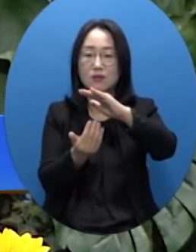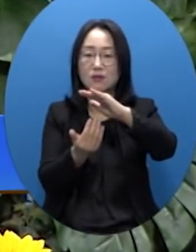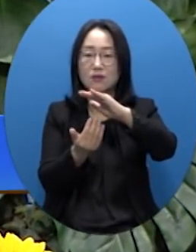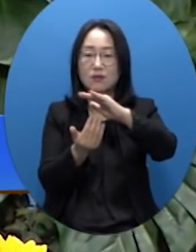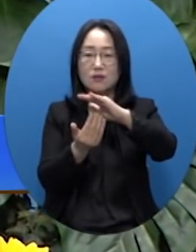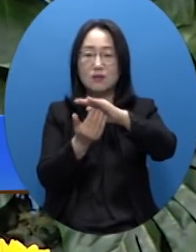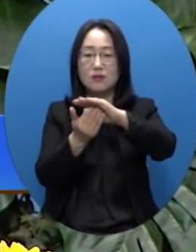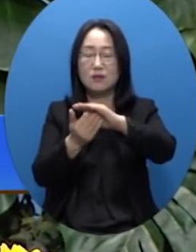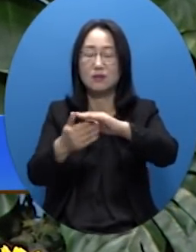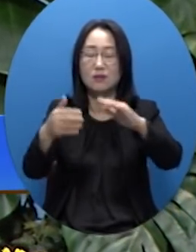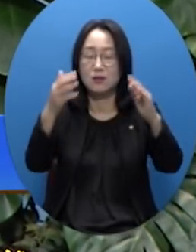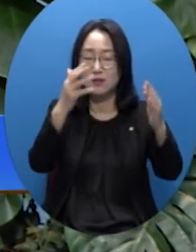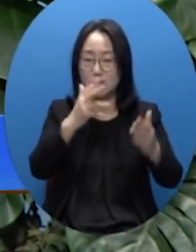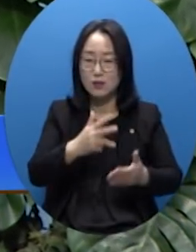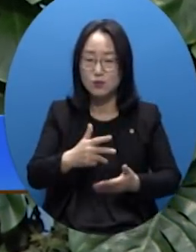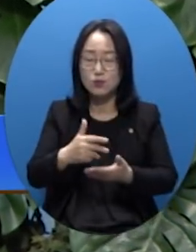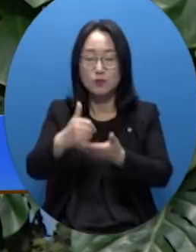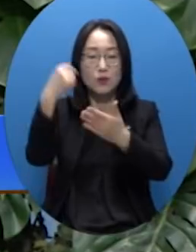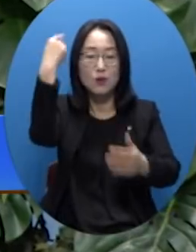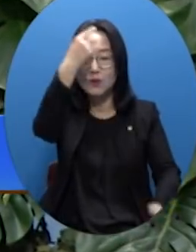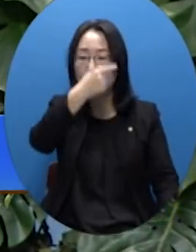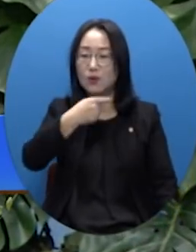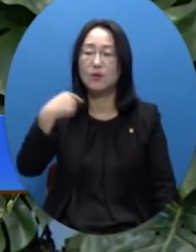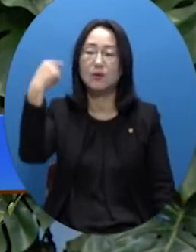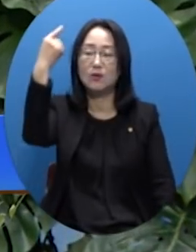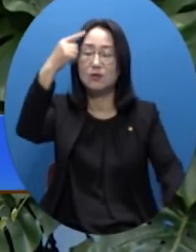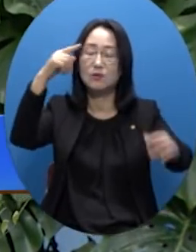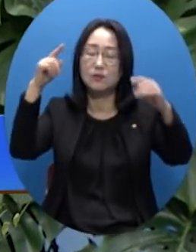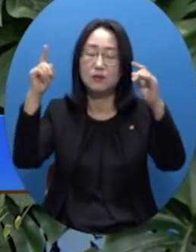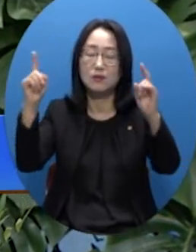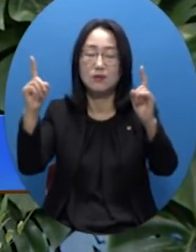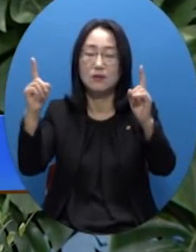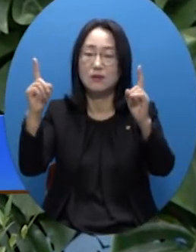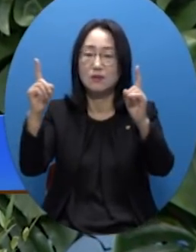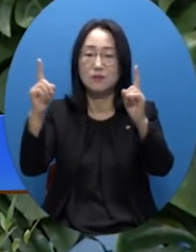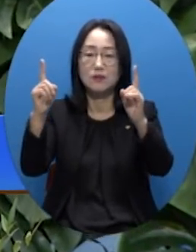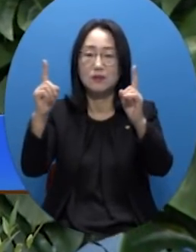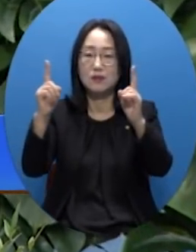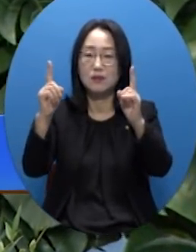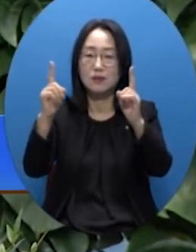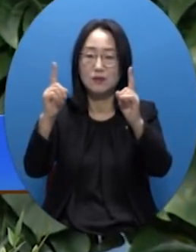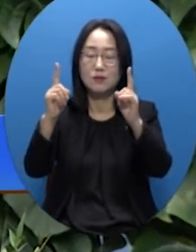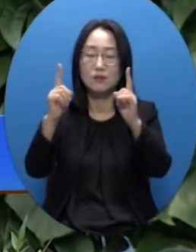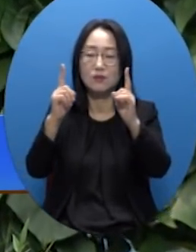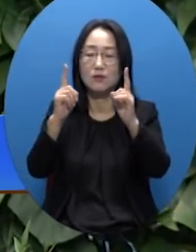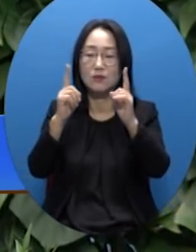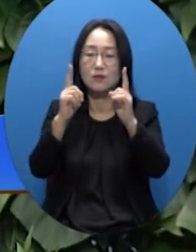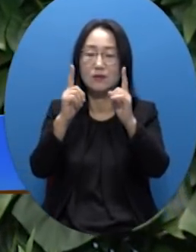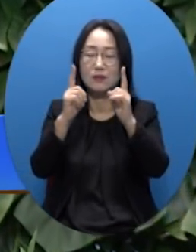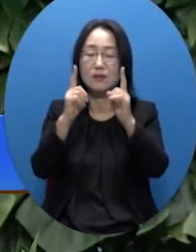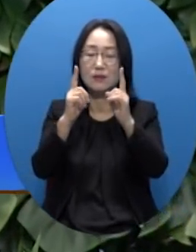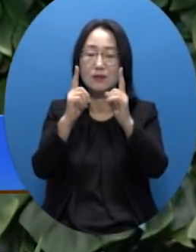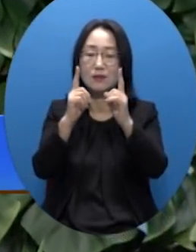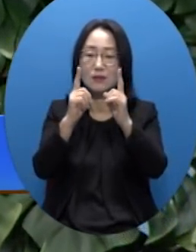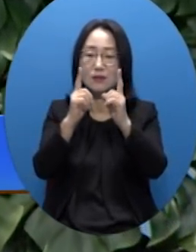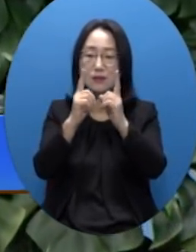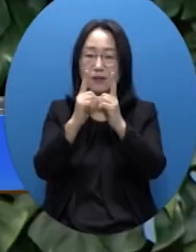조어 줄이 바벨 보르 loro